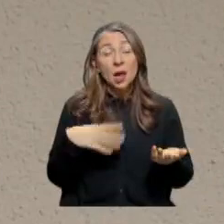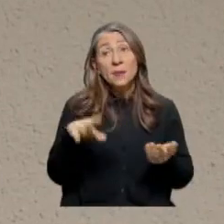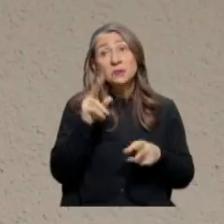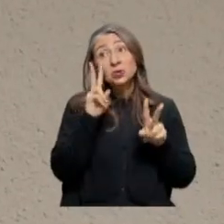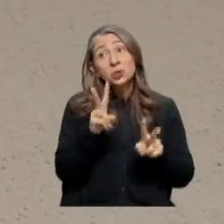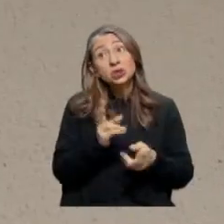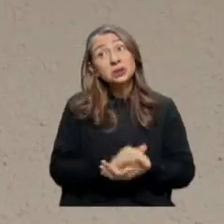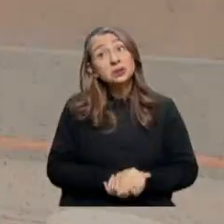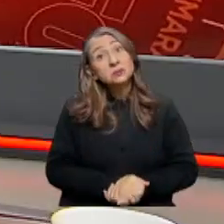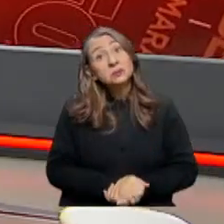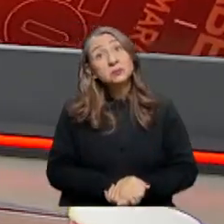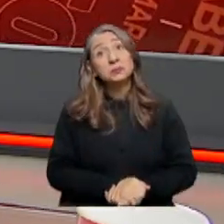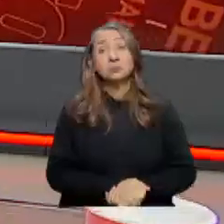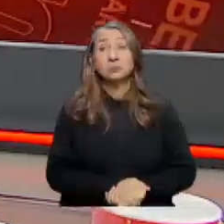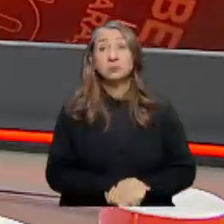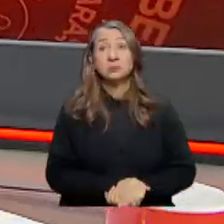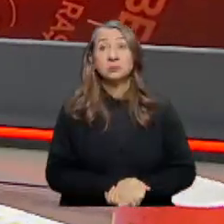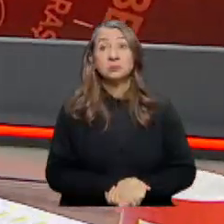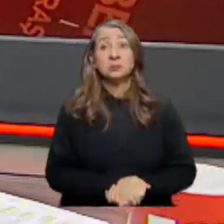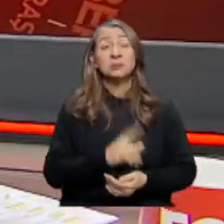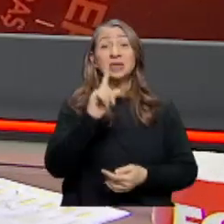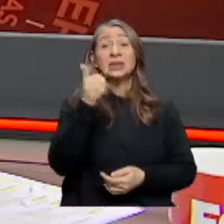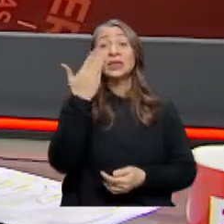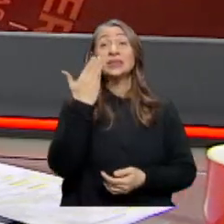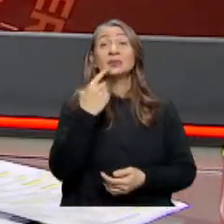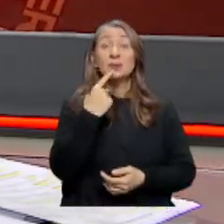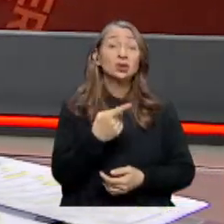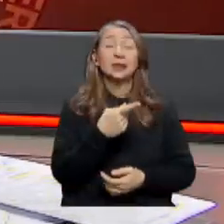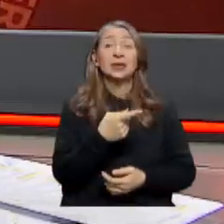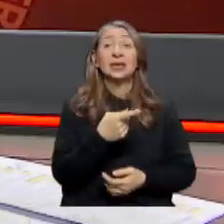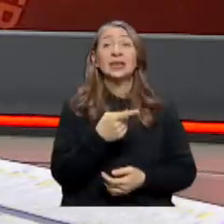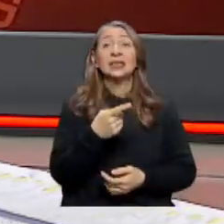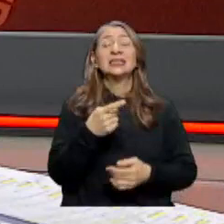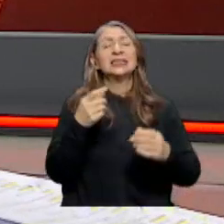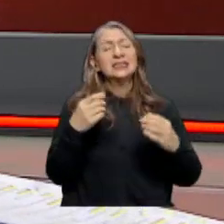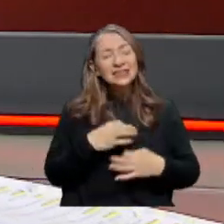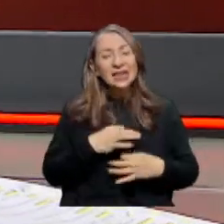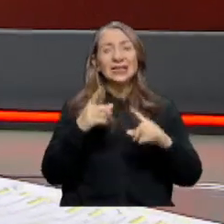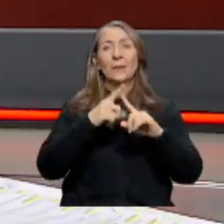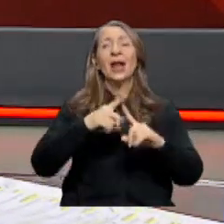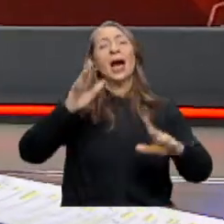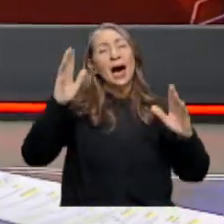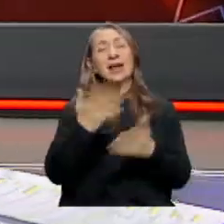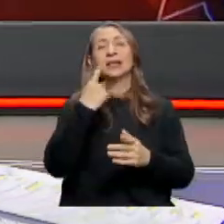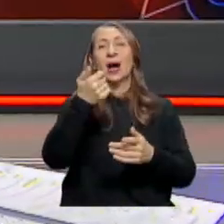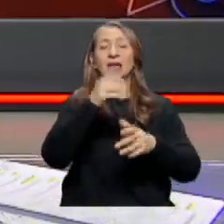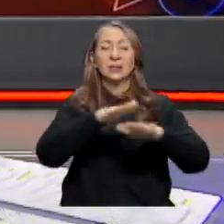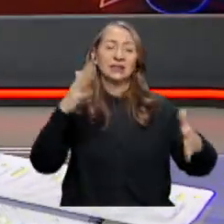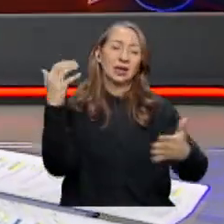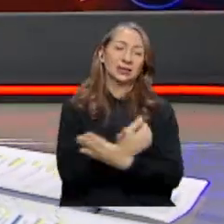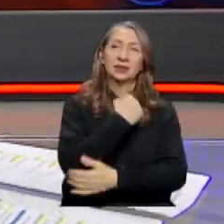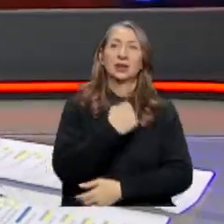Hepimiz göreceğiz. Bir kıymetli izleyicimiz demiş ki Sayın Tepeli, hadi diyelim altılı masa